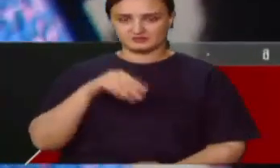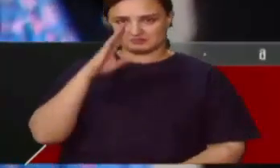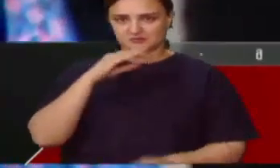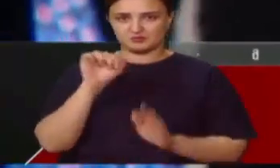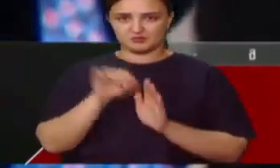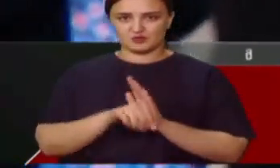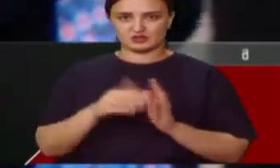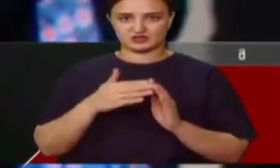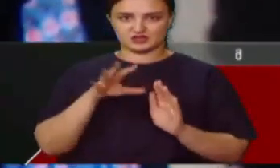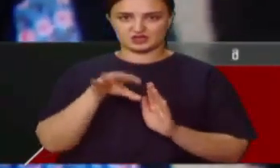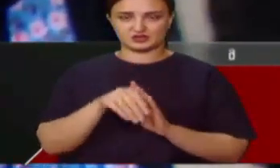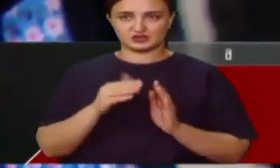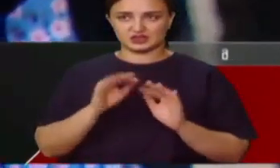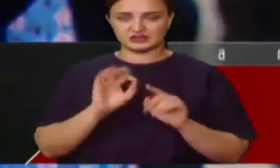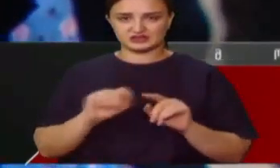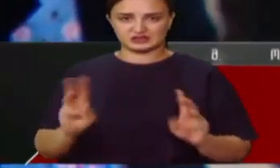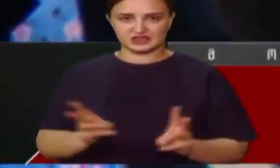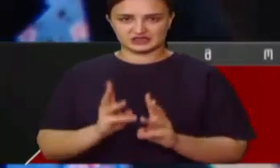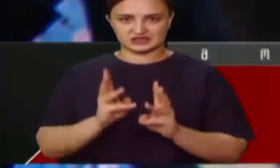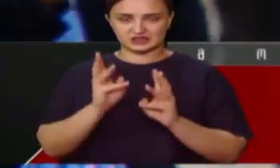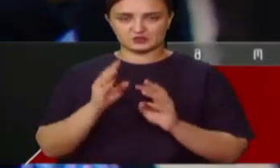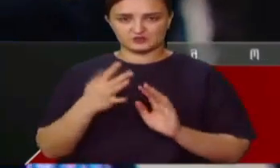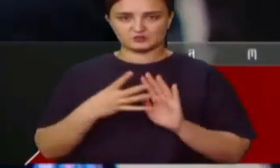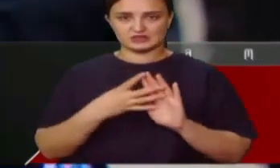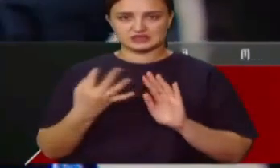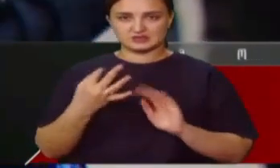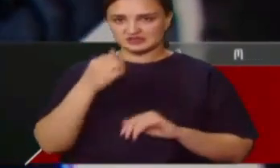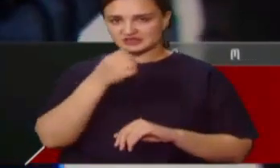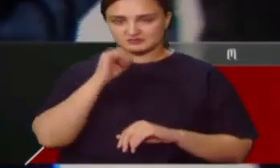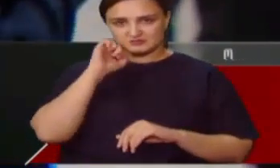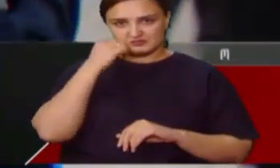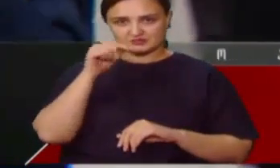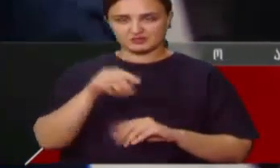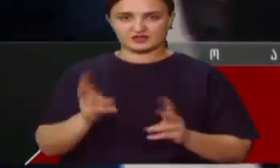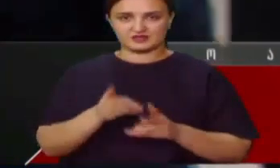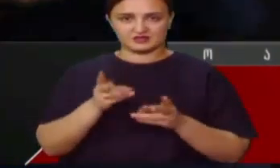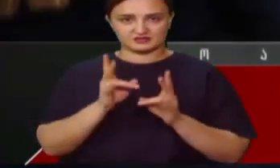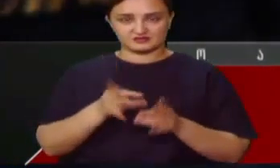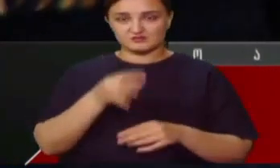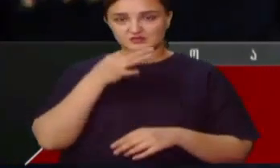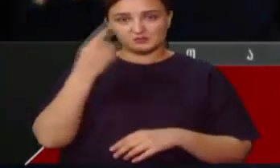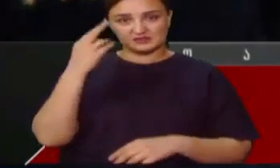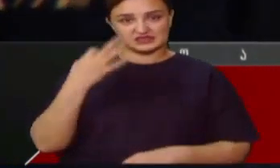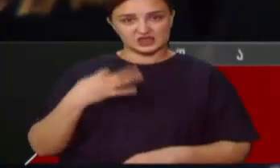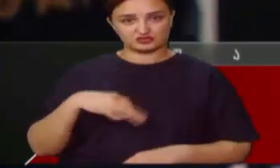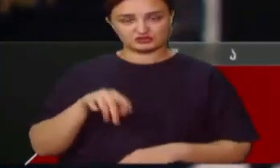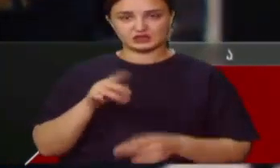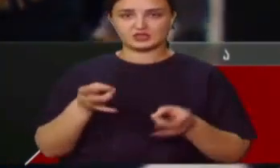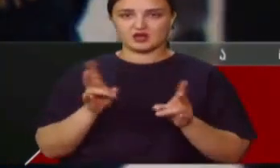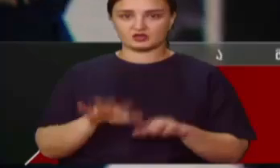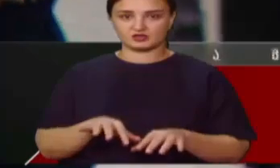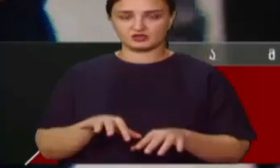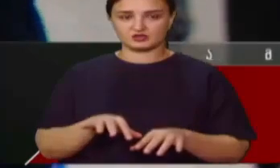მოკლეს იქ სახლში, სახცეცხლის წაუკიდეს და 93 წლის ბებია იქ ჩააწვეს. მე ბიძაშვილი, რომელიც იქ დარჩა და